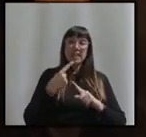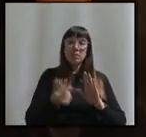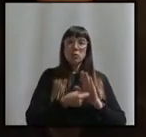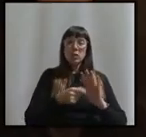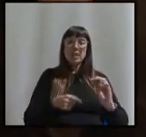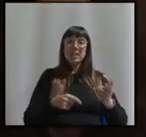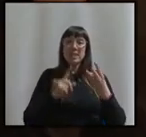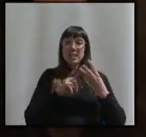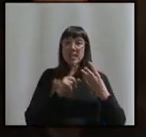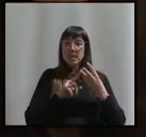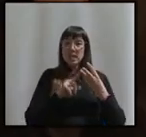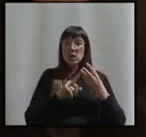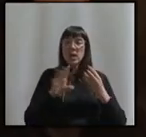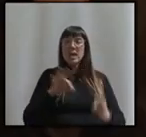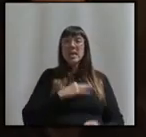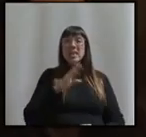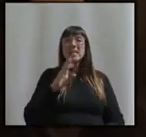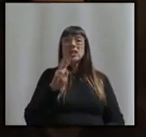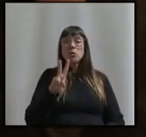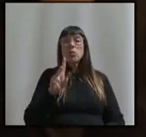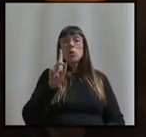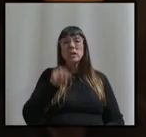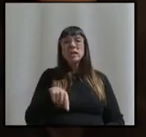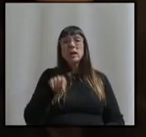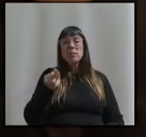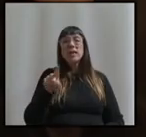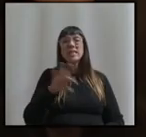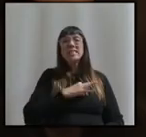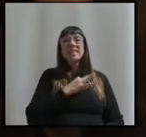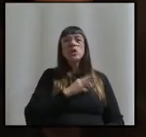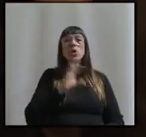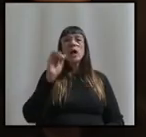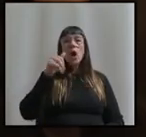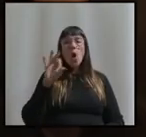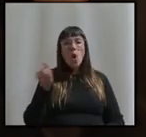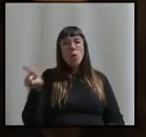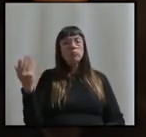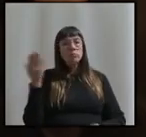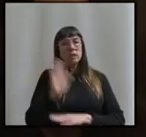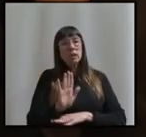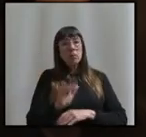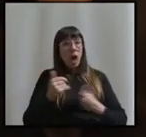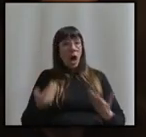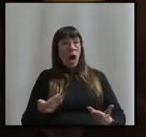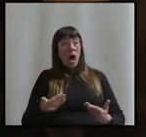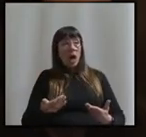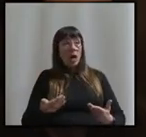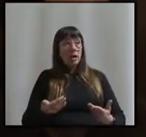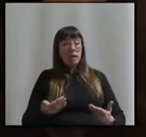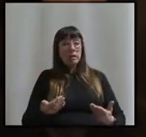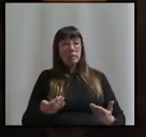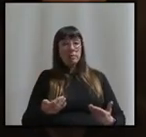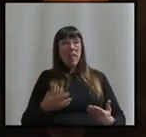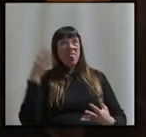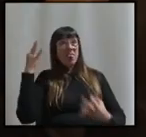punt, senyor Pou, també entraria dintre del que ens va plantejar la senyora Oms, però ara aquí jo no soc qui li pertoca entrar en aquests detalls. El